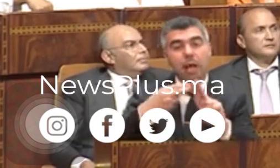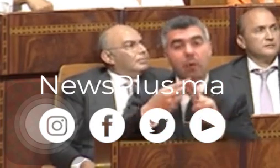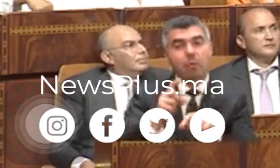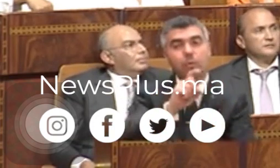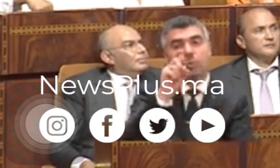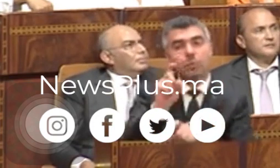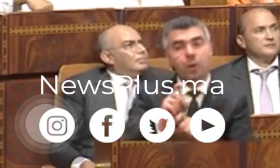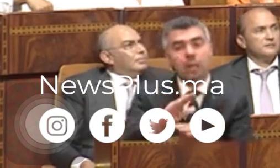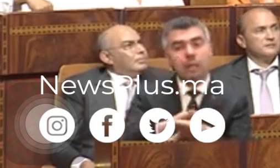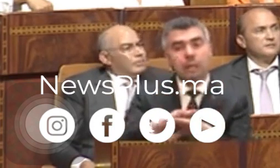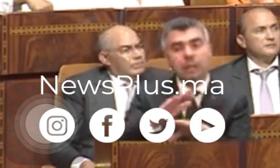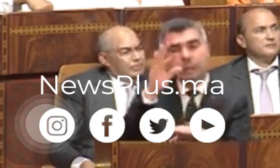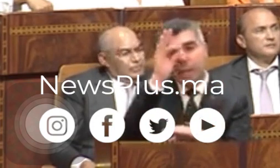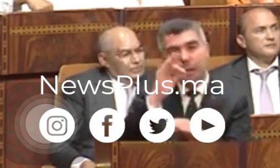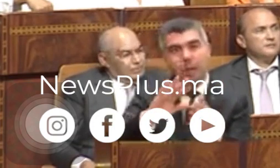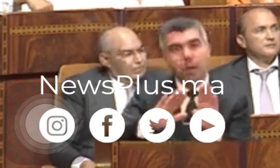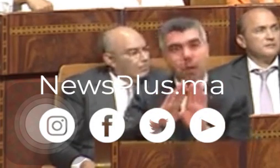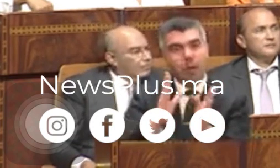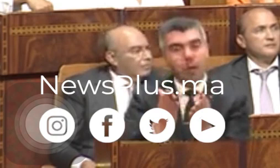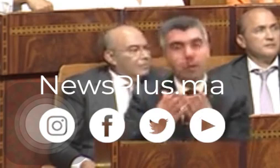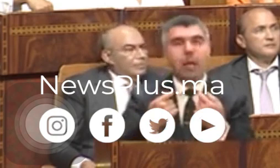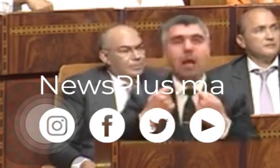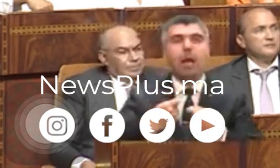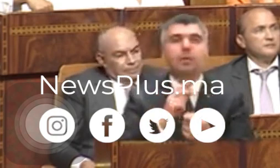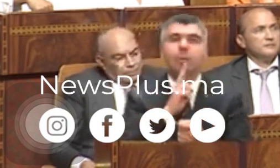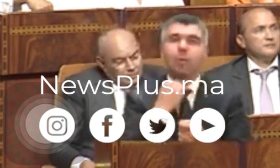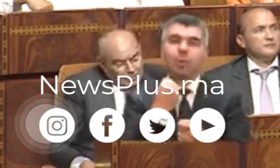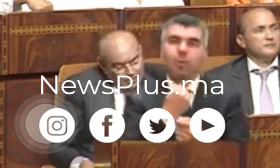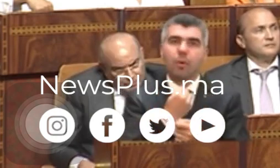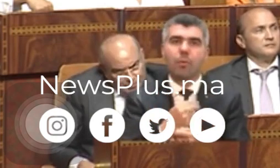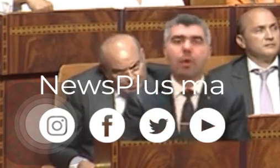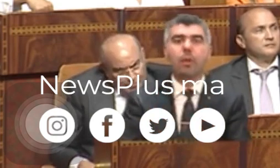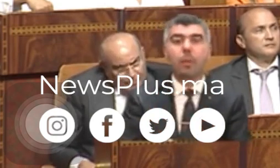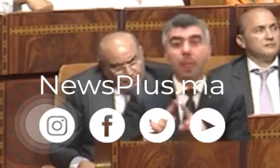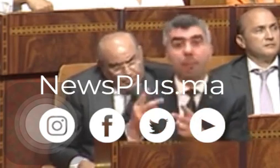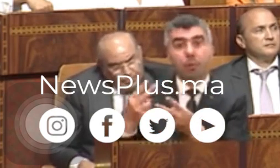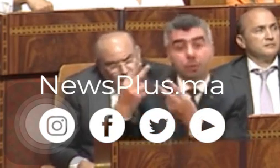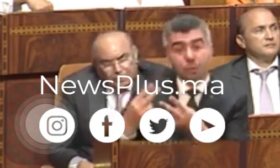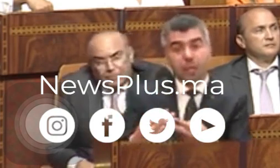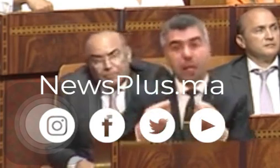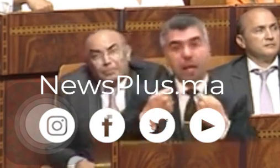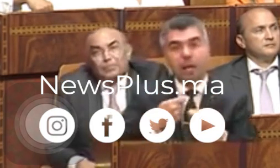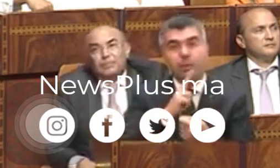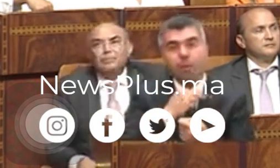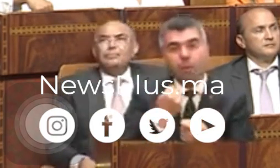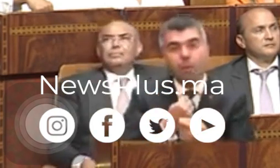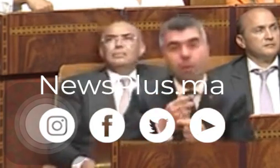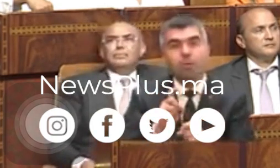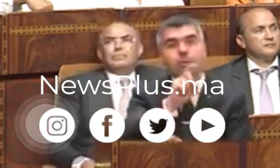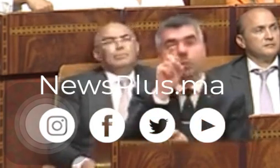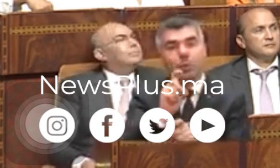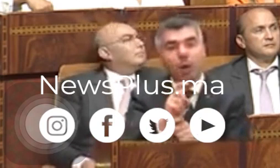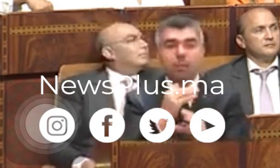متعلقة بالسياسة العامة من قبل رئيس الحكومة، وبالتالي حضور رئيس الحكومة مرتبط إلى كان